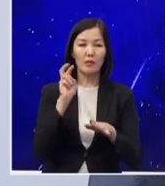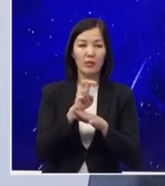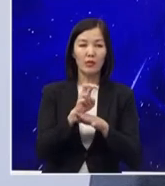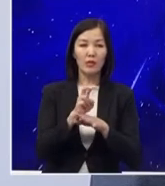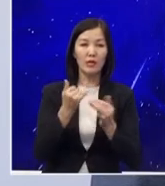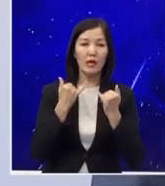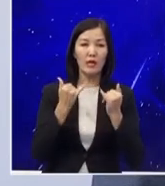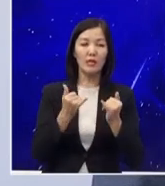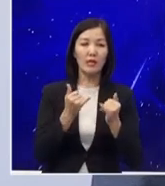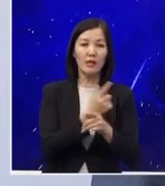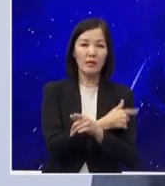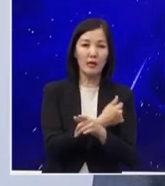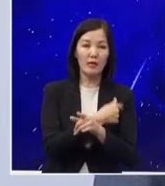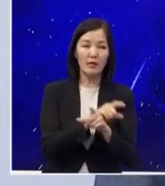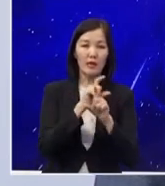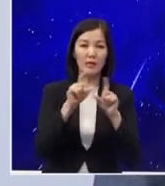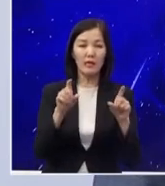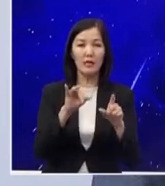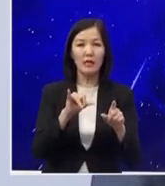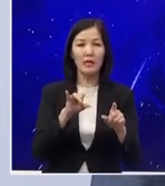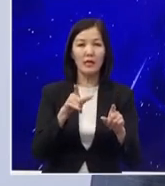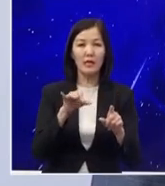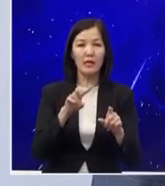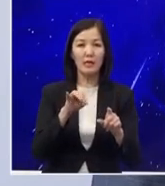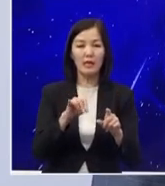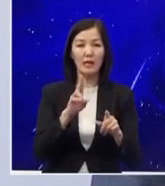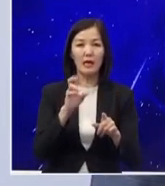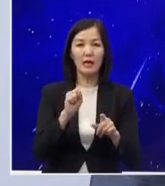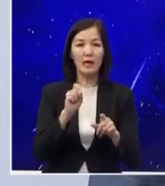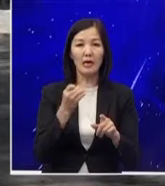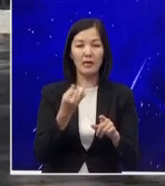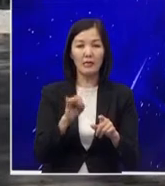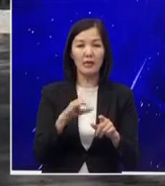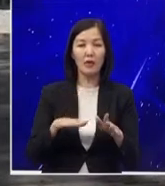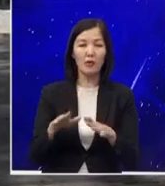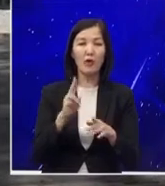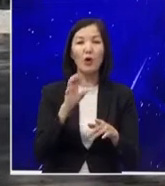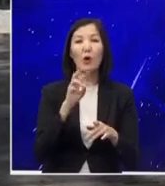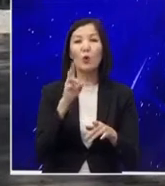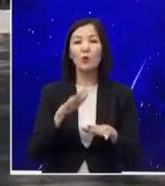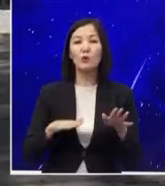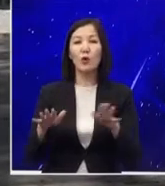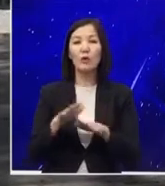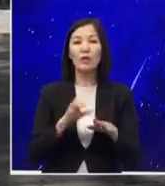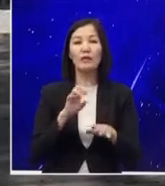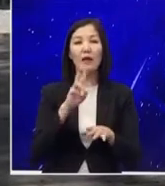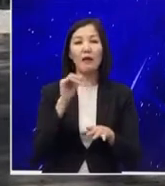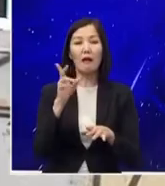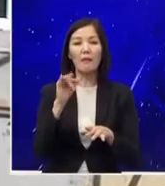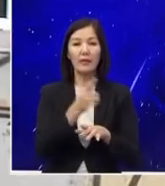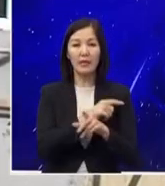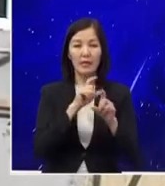арналған врачебный амбулатория іргелде Қарасай ауданында. Көксу ауданына қарасты Алғабастағы